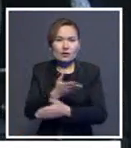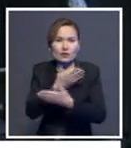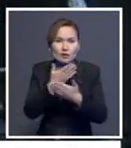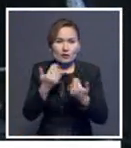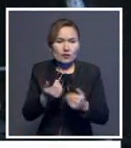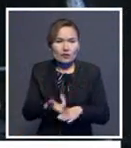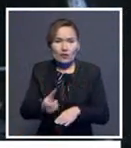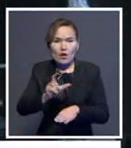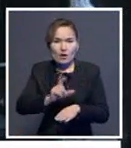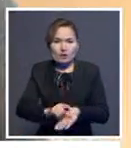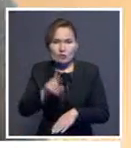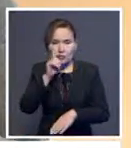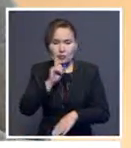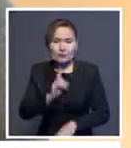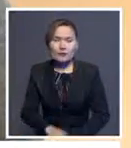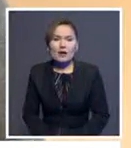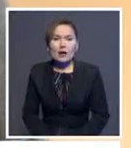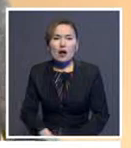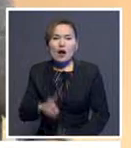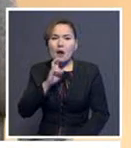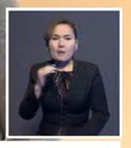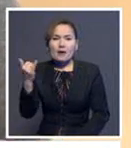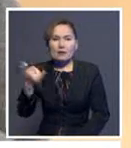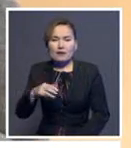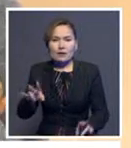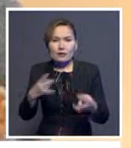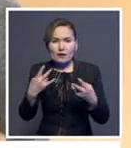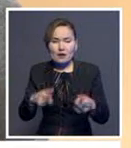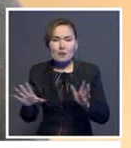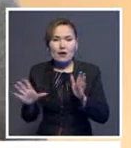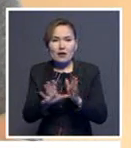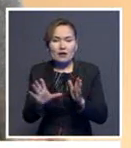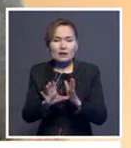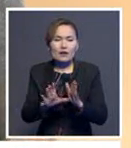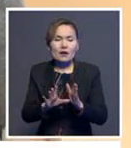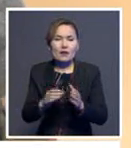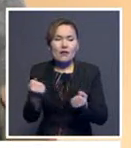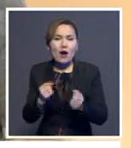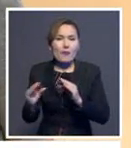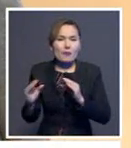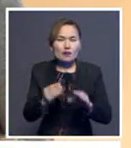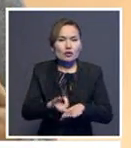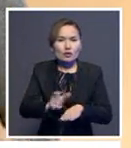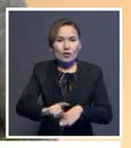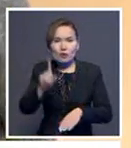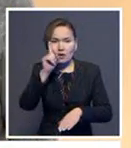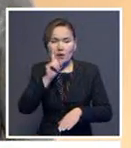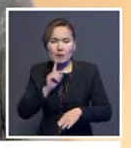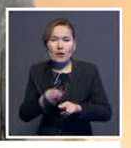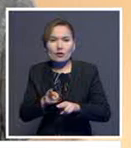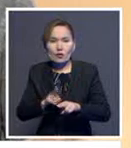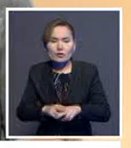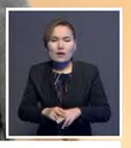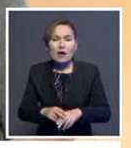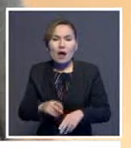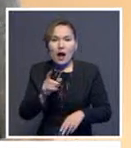қарайтын болдым. Әлбетте, дәстүрлі жанармаймен жүретін көлік өндірісінде бәрі де айқын. Мұндай көліктер сұранысқа ие, халыққа қажет, тіпті